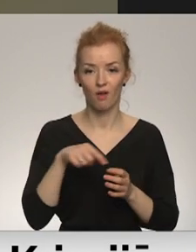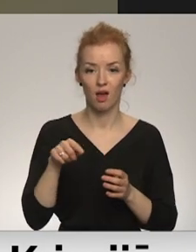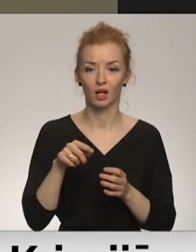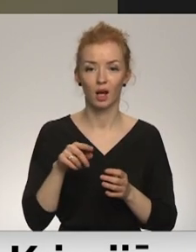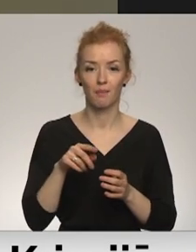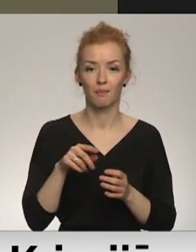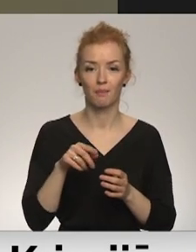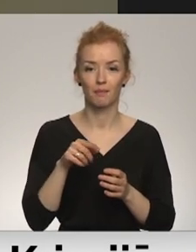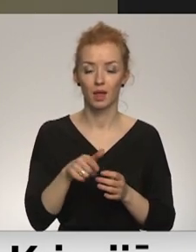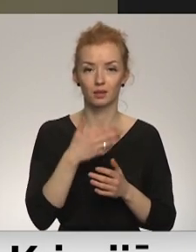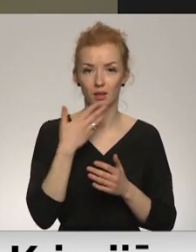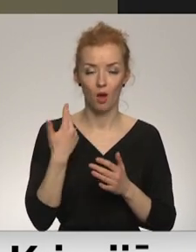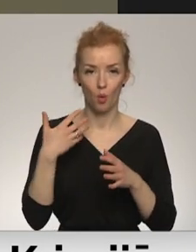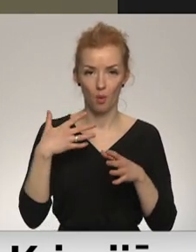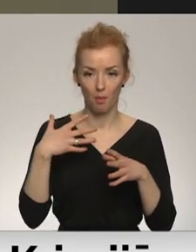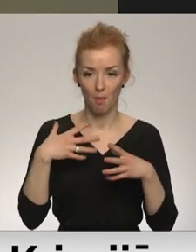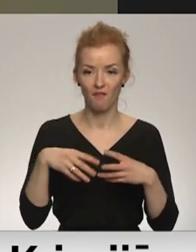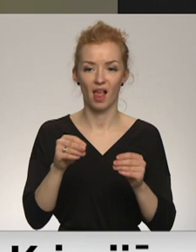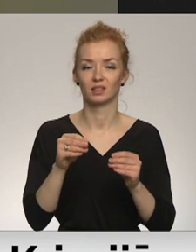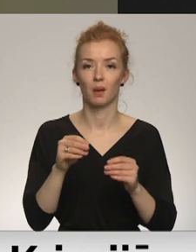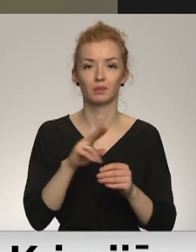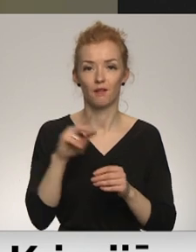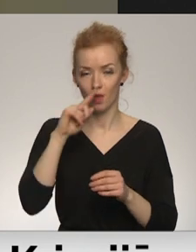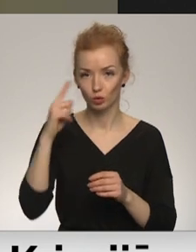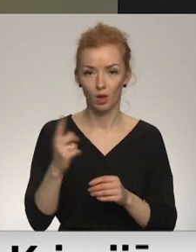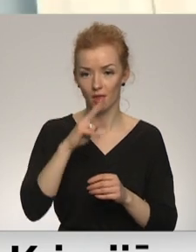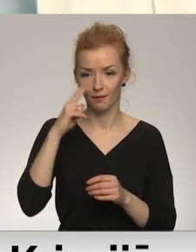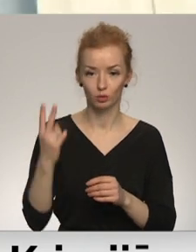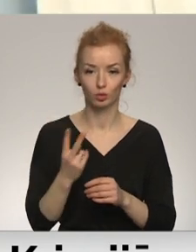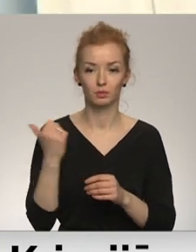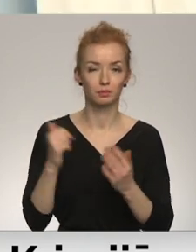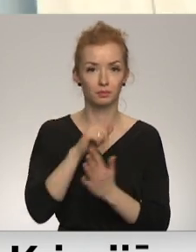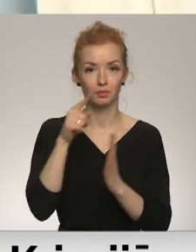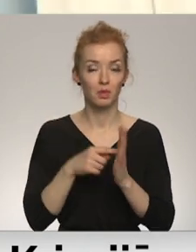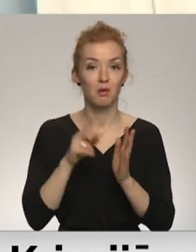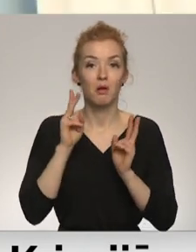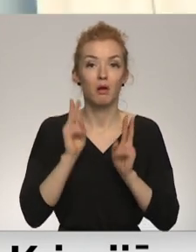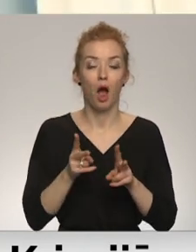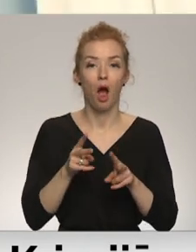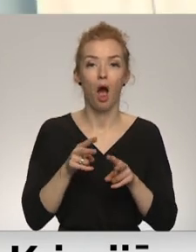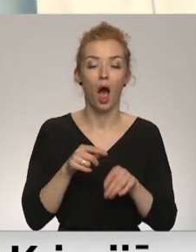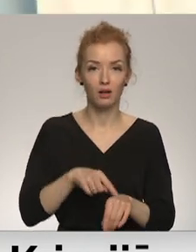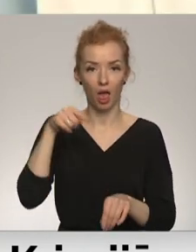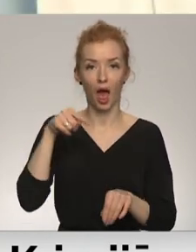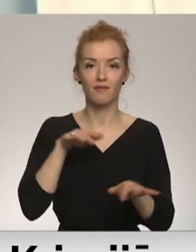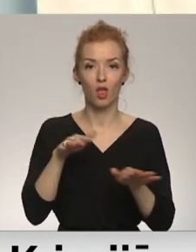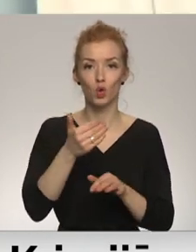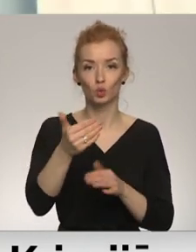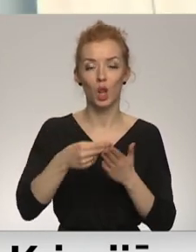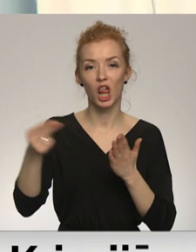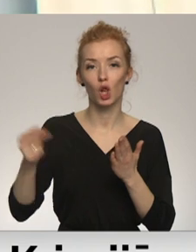izdarāms ne stundā, ne divās. Kāda bija reakcija no jūsu līguma